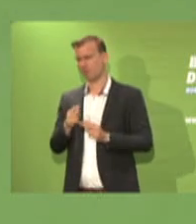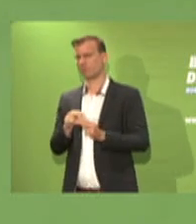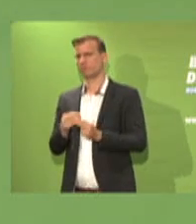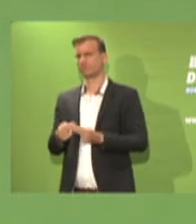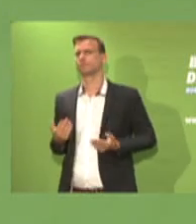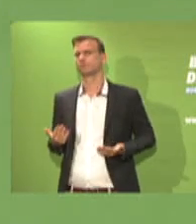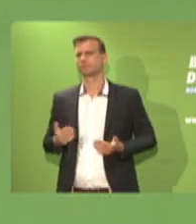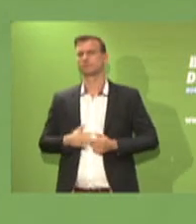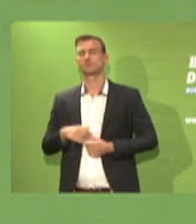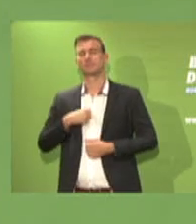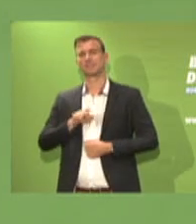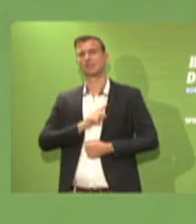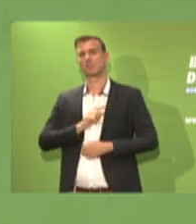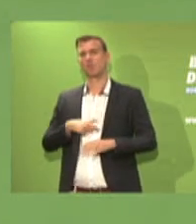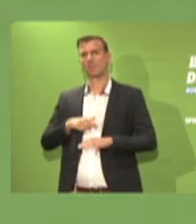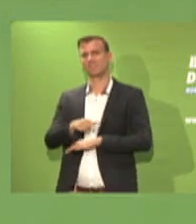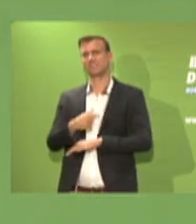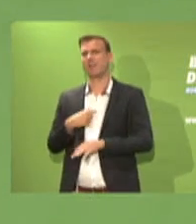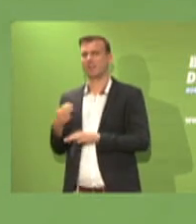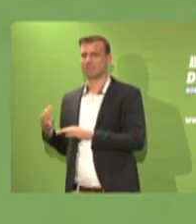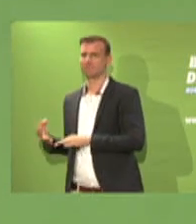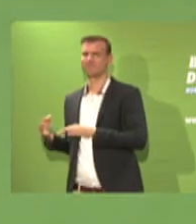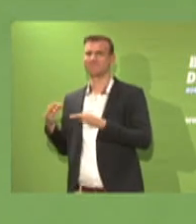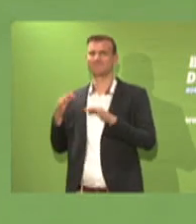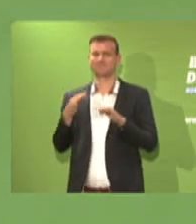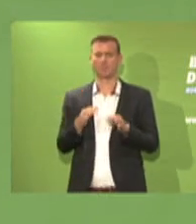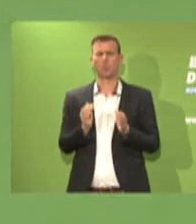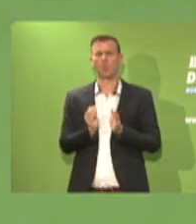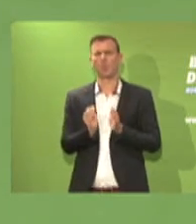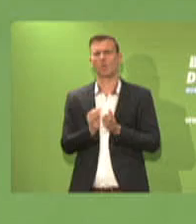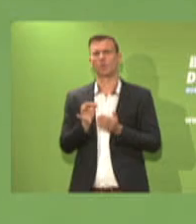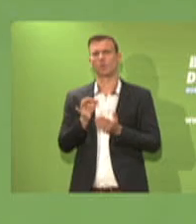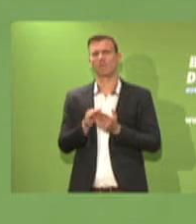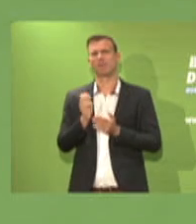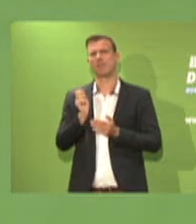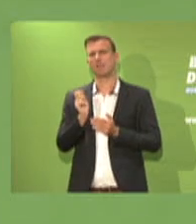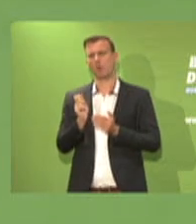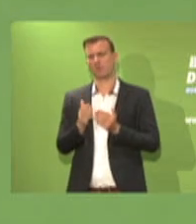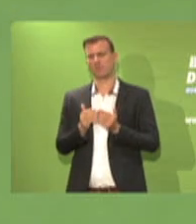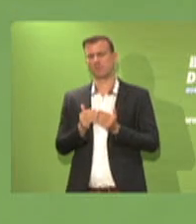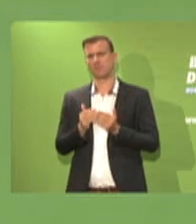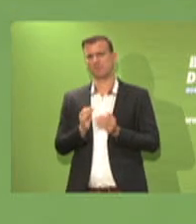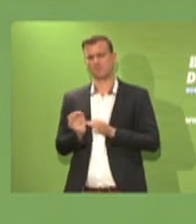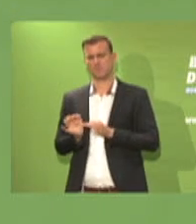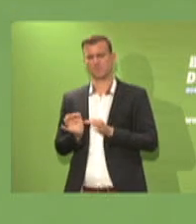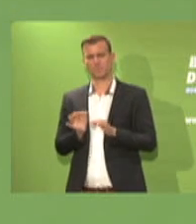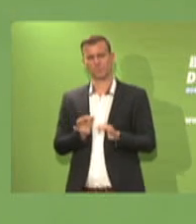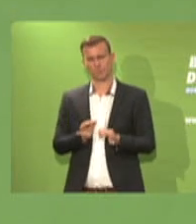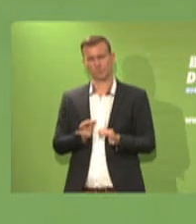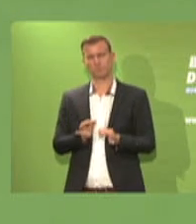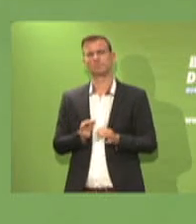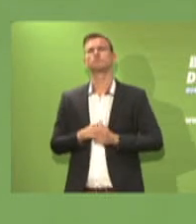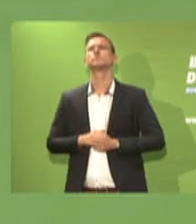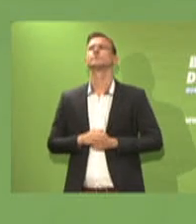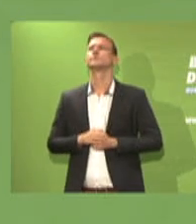ich nach Nordrhein-Westfalen gekommen bin, auf ein kleines Dorf in der Nähe von Paderborn gezogen. Und da merke ich natürlich,